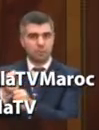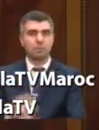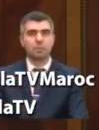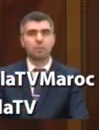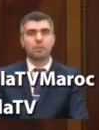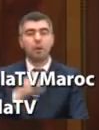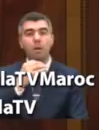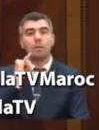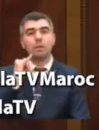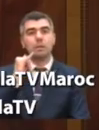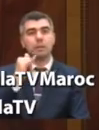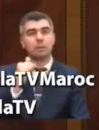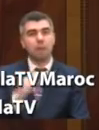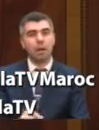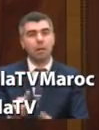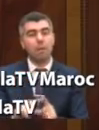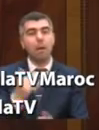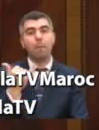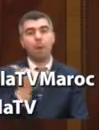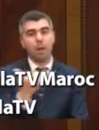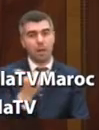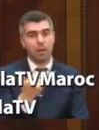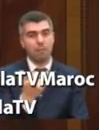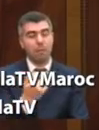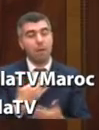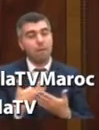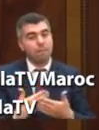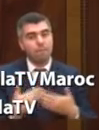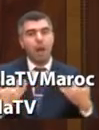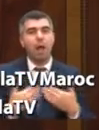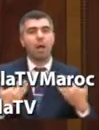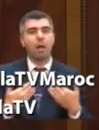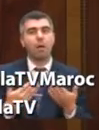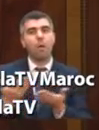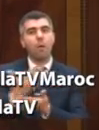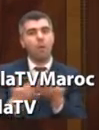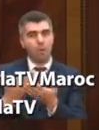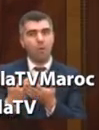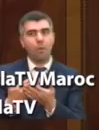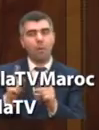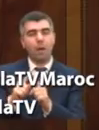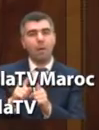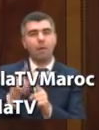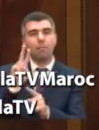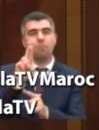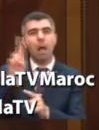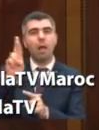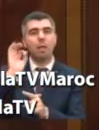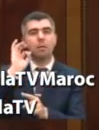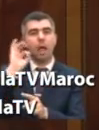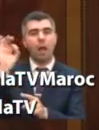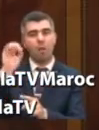فرصة لكي نعتز ونفخر بمواقف جلالة الملك حفظه الله في هذه